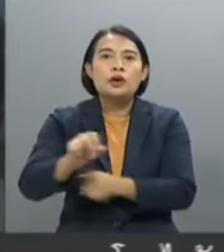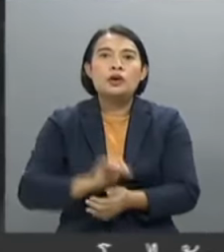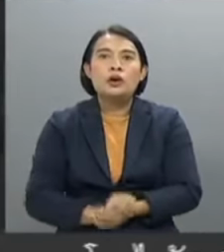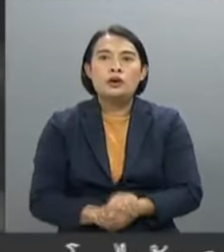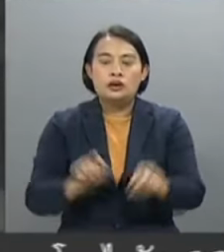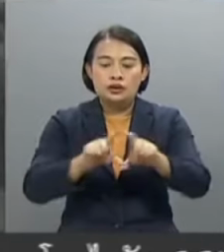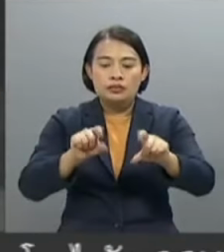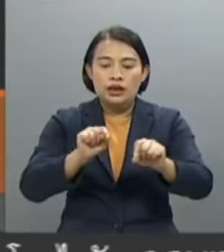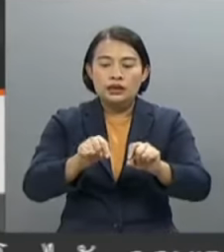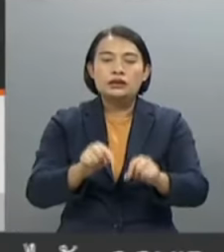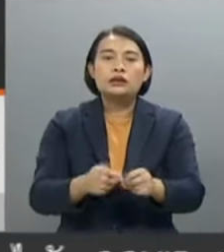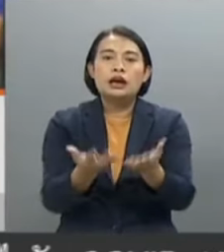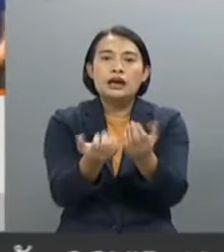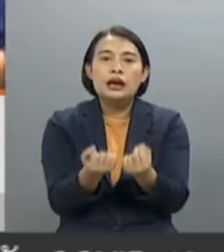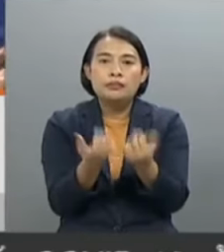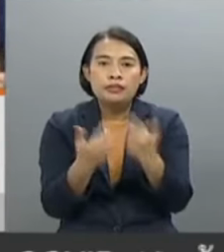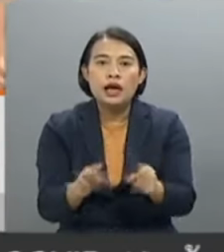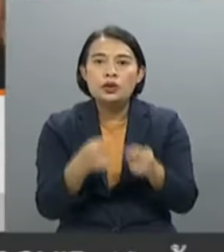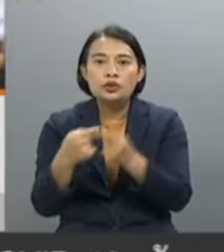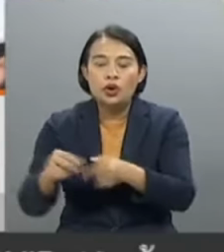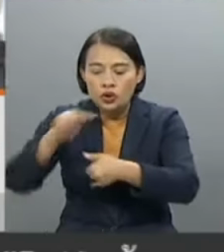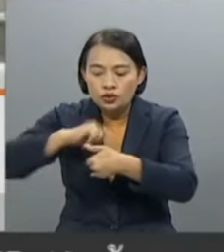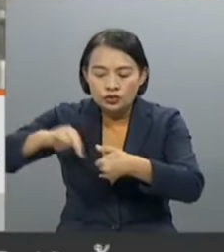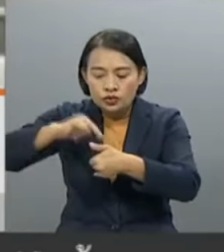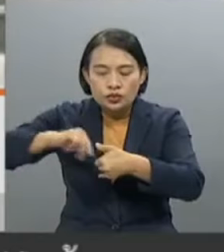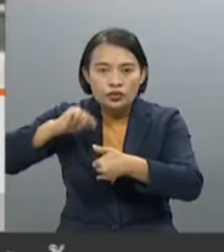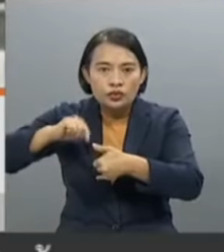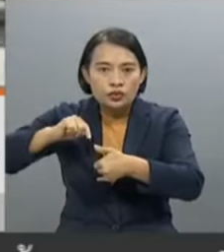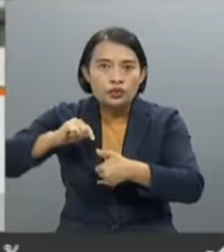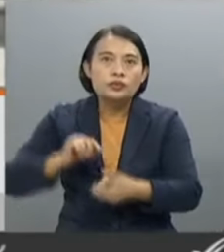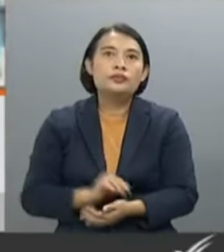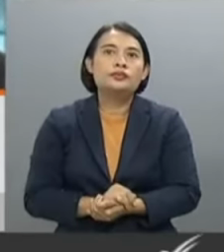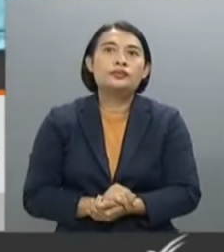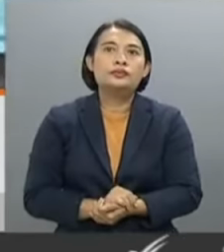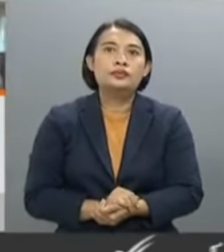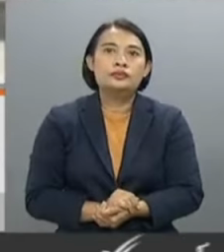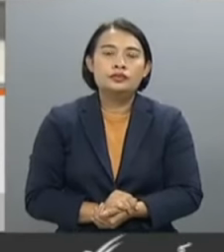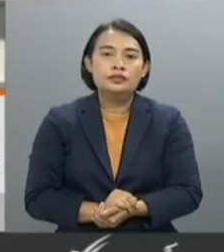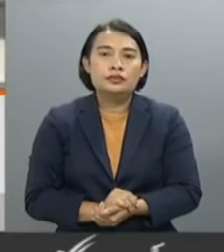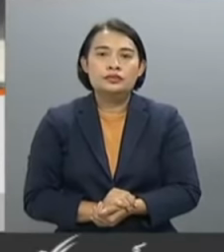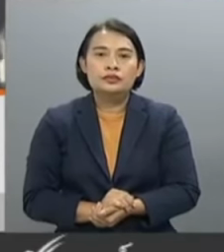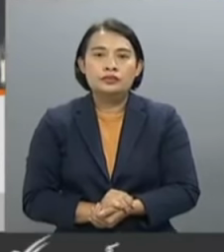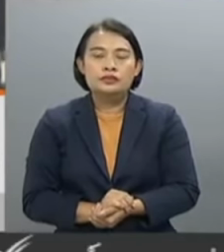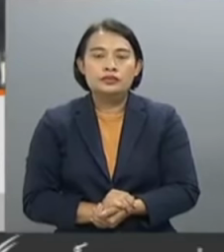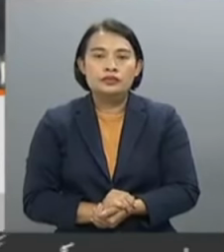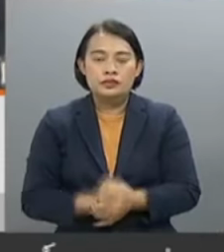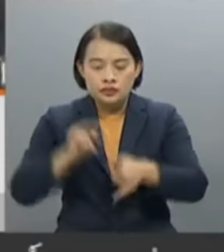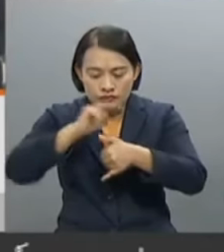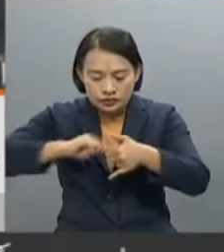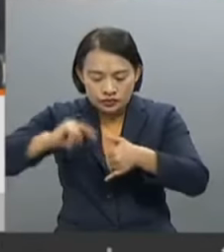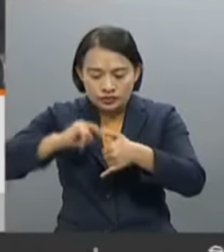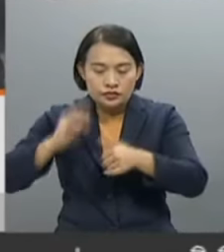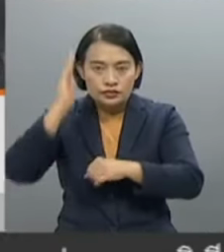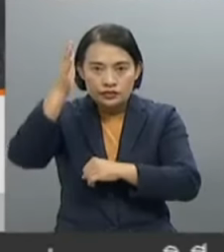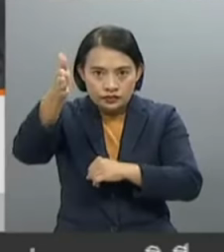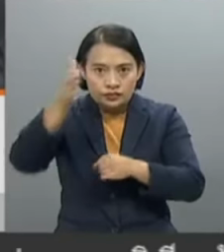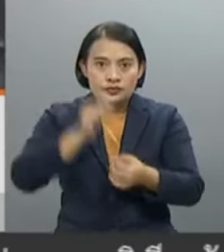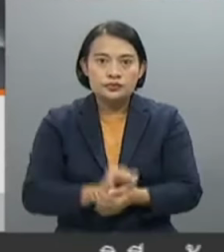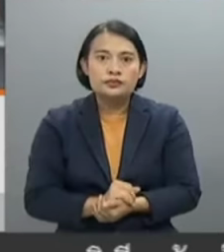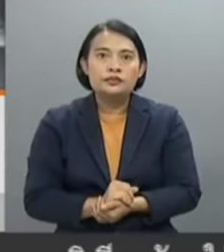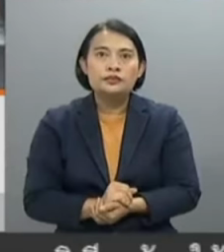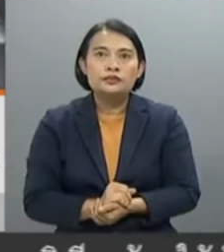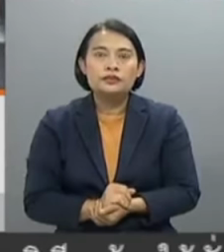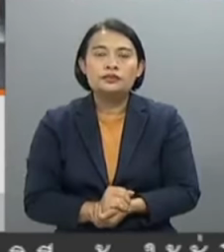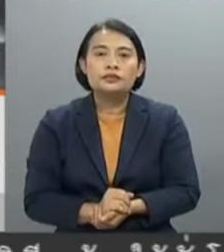ำไปสู่ขั้นตอนของการตรวจสอบในช่วงของการจะต้องไปหาเชื้อโควิดกันหลังจากนี้ค่ะขณะเดียวกันค่ะเมื่อสักครู่ดิฉันได้เดินทางไปตรวจส